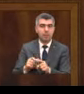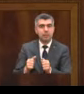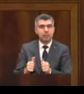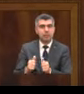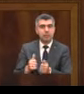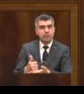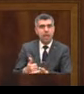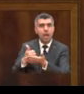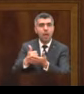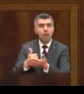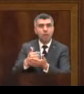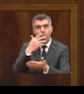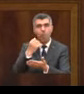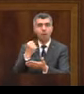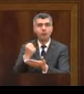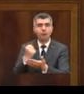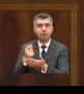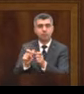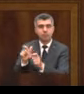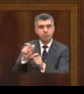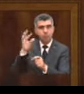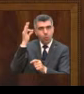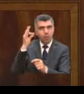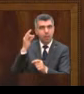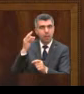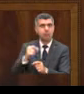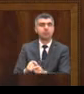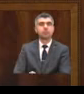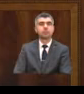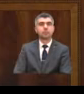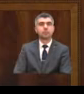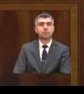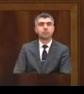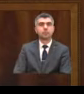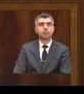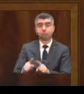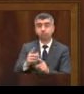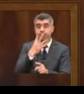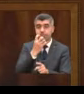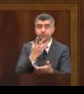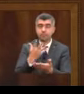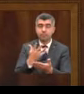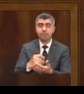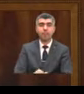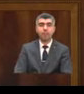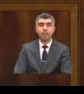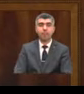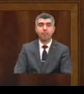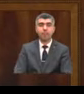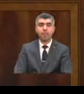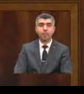الدور، ولكن للأسف الشديد هو أنه كانوا في